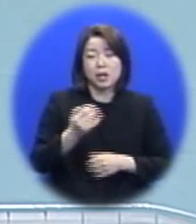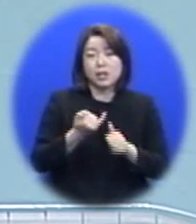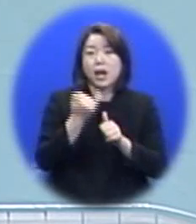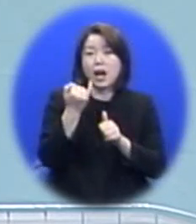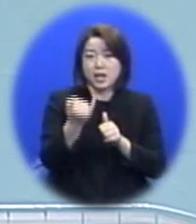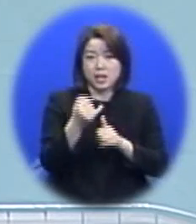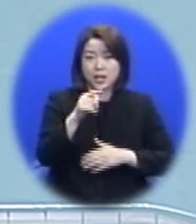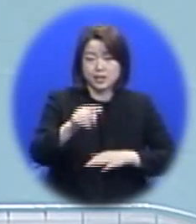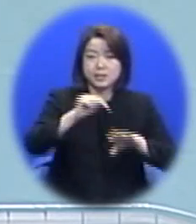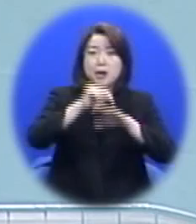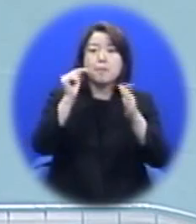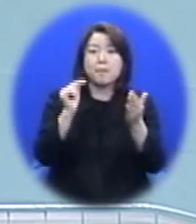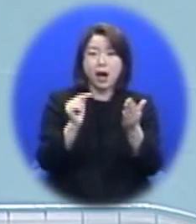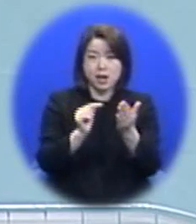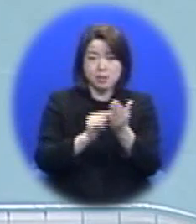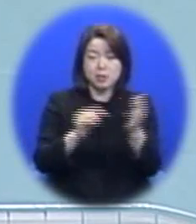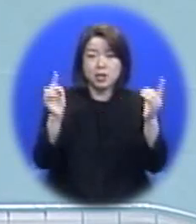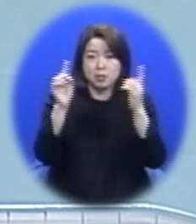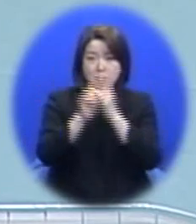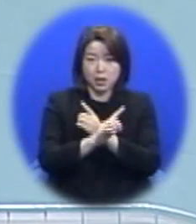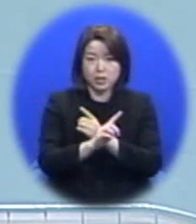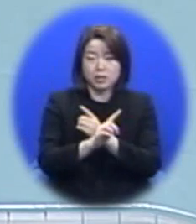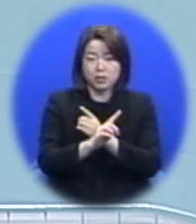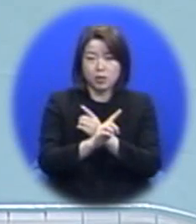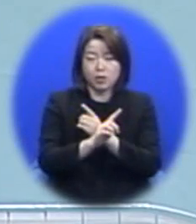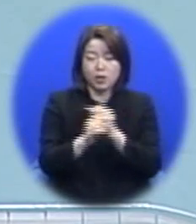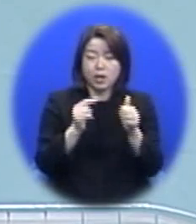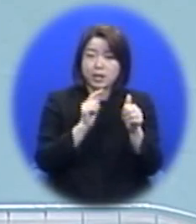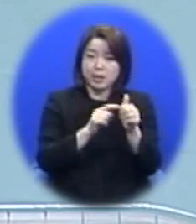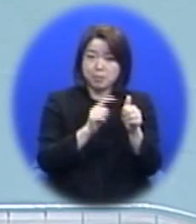그 마음이 바뀌는 것을 남편이 알게 될 때